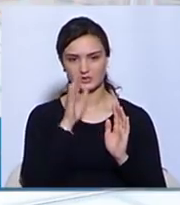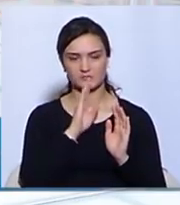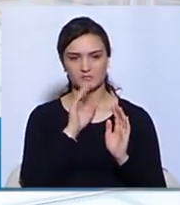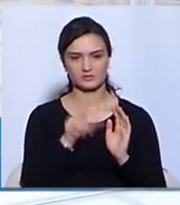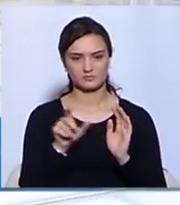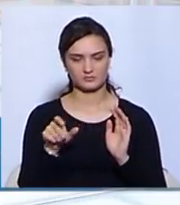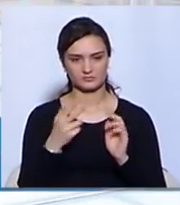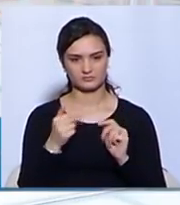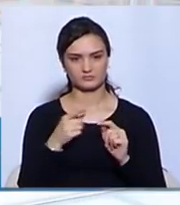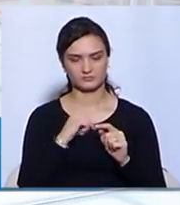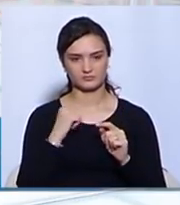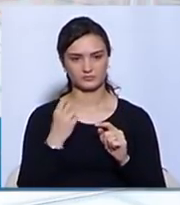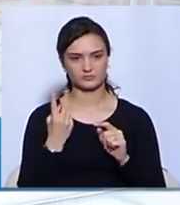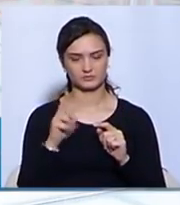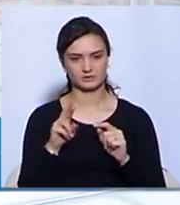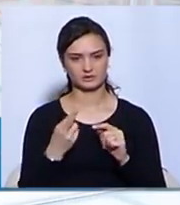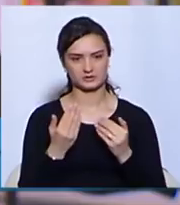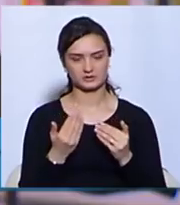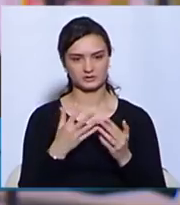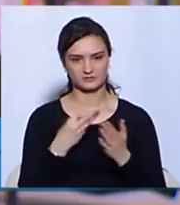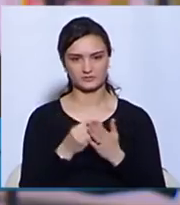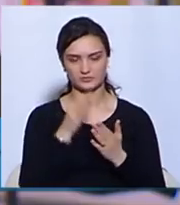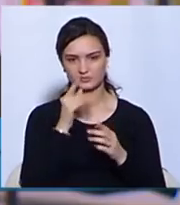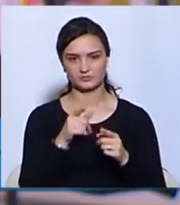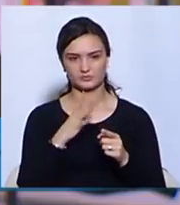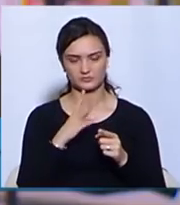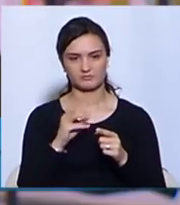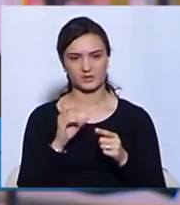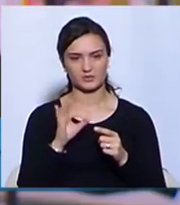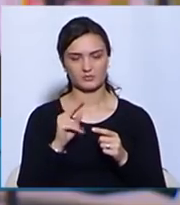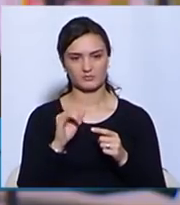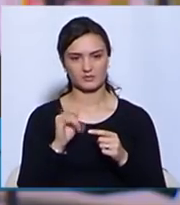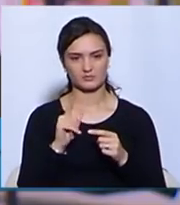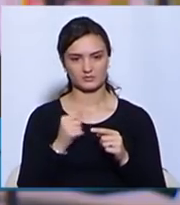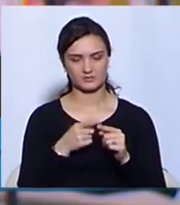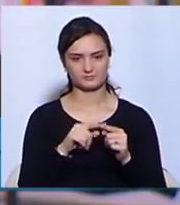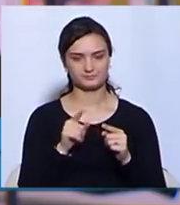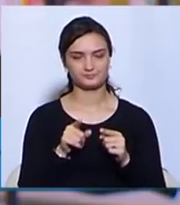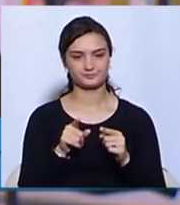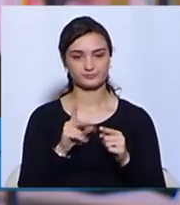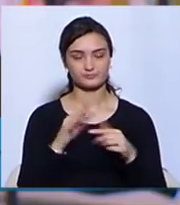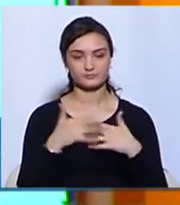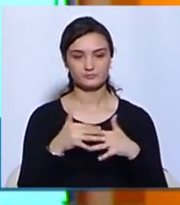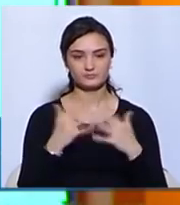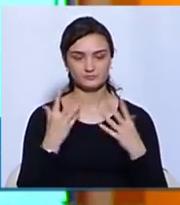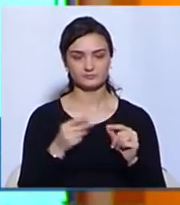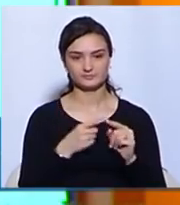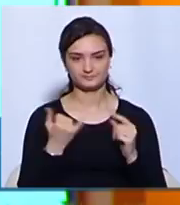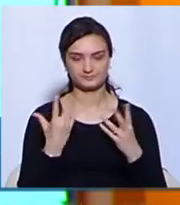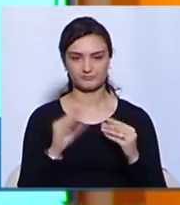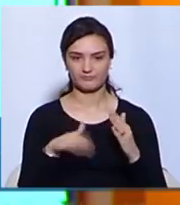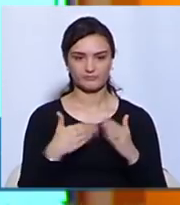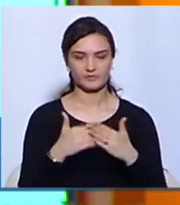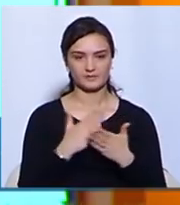ქალბატონზე ვაპარაკი. რომელსაც, ნუ, 11 წელია თავის დროზე ქონდა მენოპაუზა, შედგა. თუმცა აი ციკლის დღეებში დღემდე აქვს